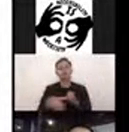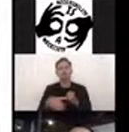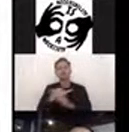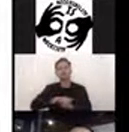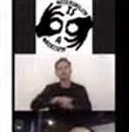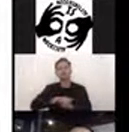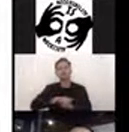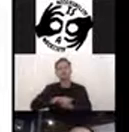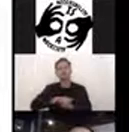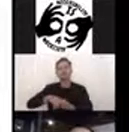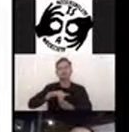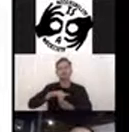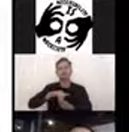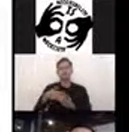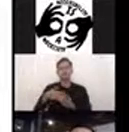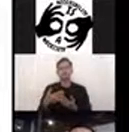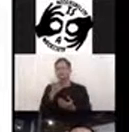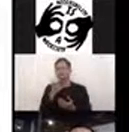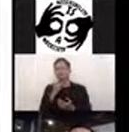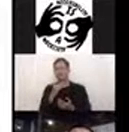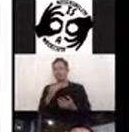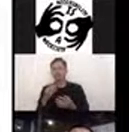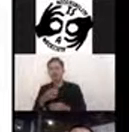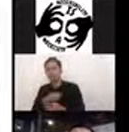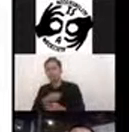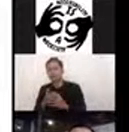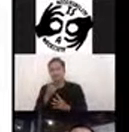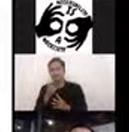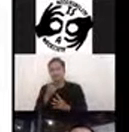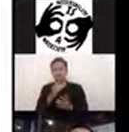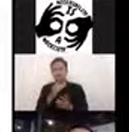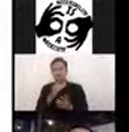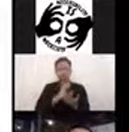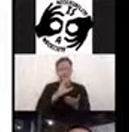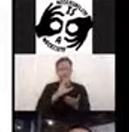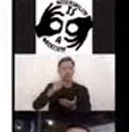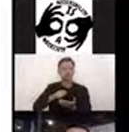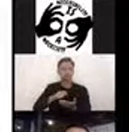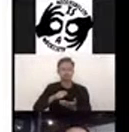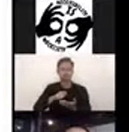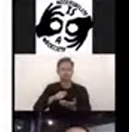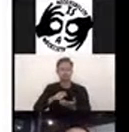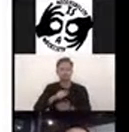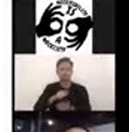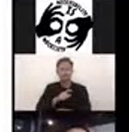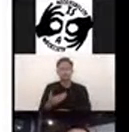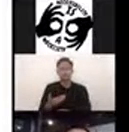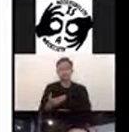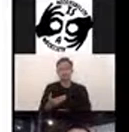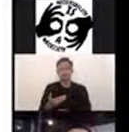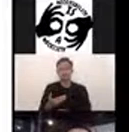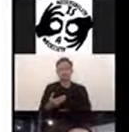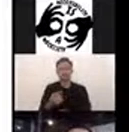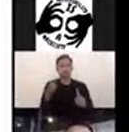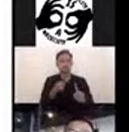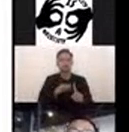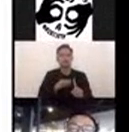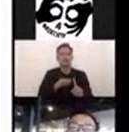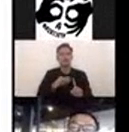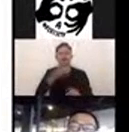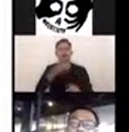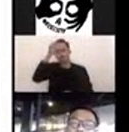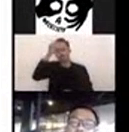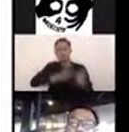menjadikan hak asasi manusia sebagai modalitas yang dapat digunakan untukuk